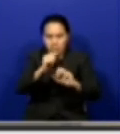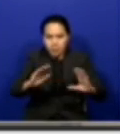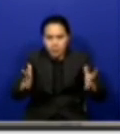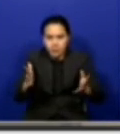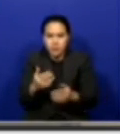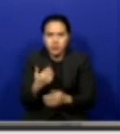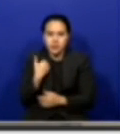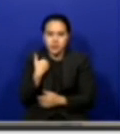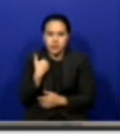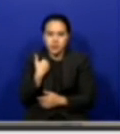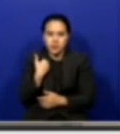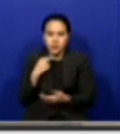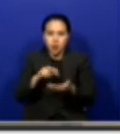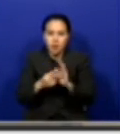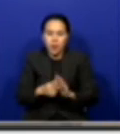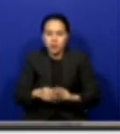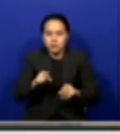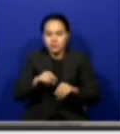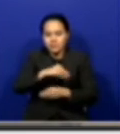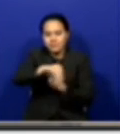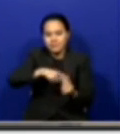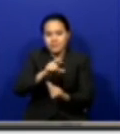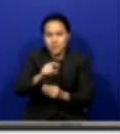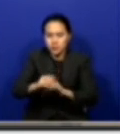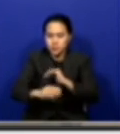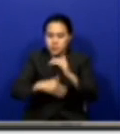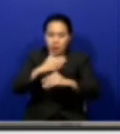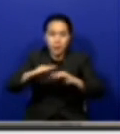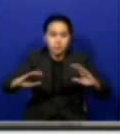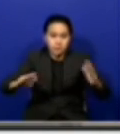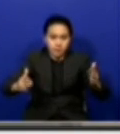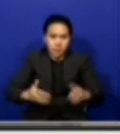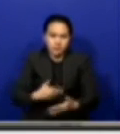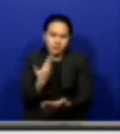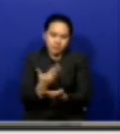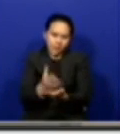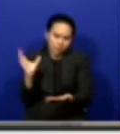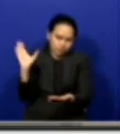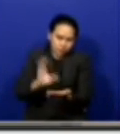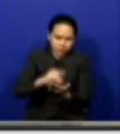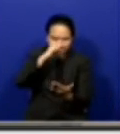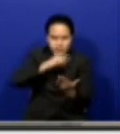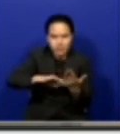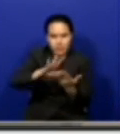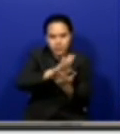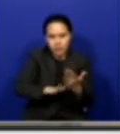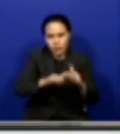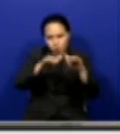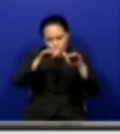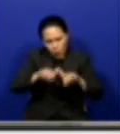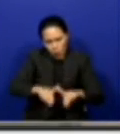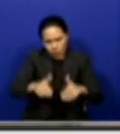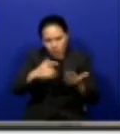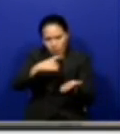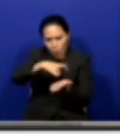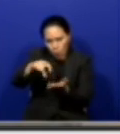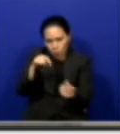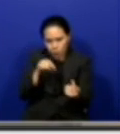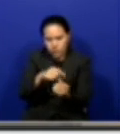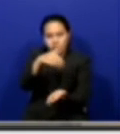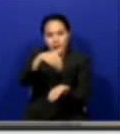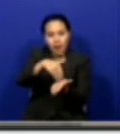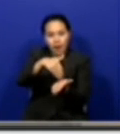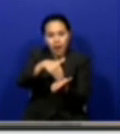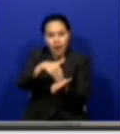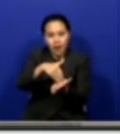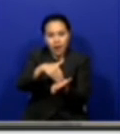ายคือไม่เร่งฟื้นฟูเศรษฐกิจงบประมาณแผ่นดินที่จะปรับลดเพื่อโอนไปเป็นงบกลางก็จะ